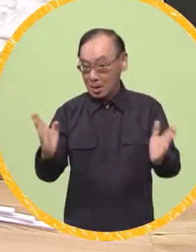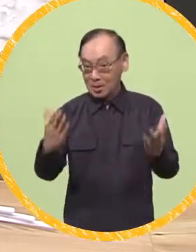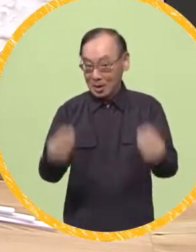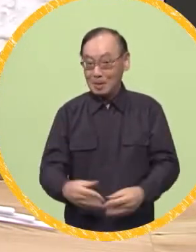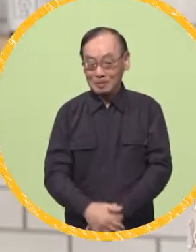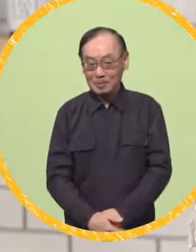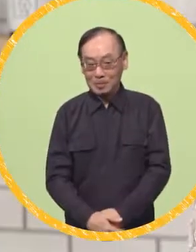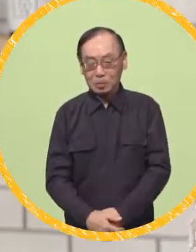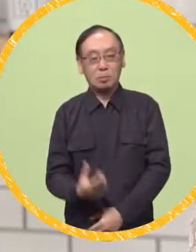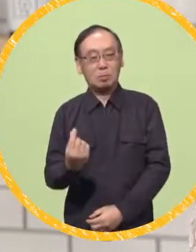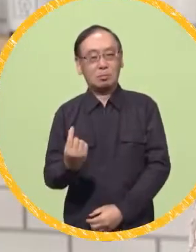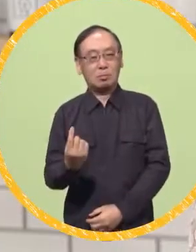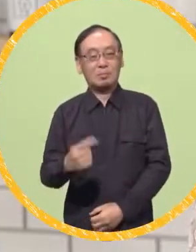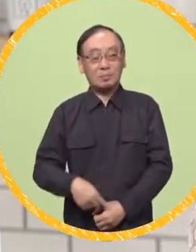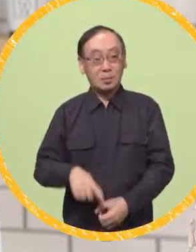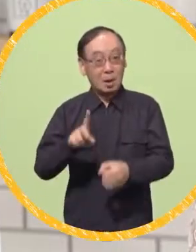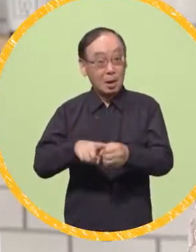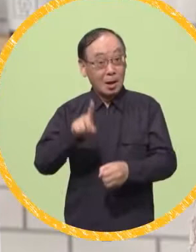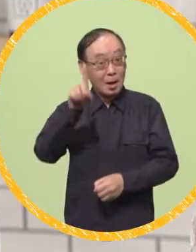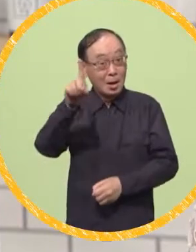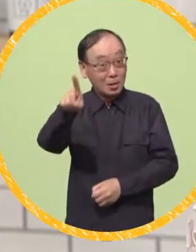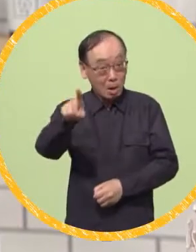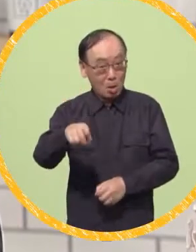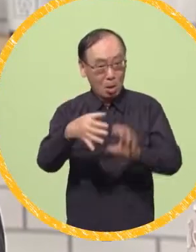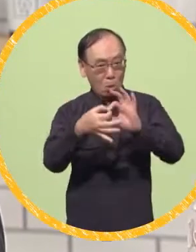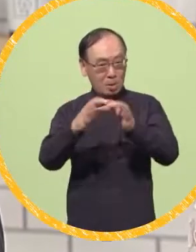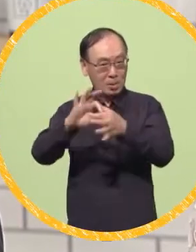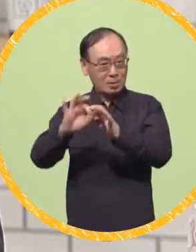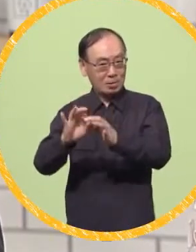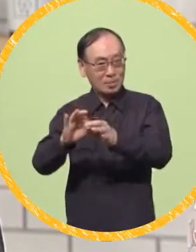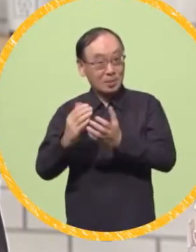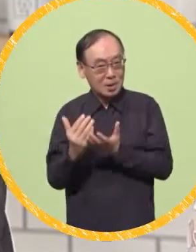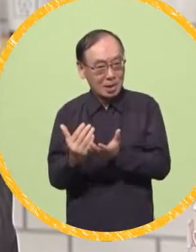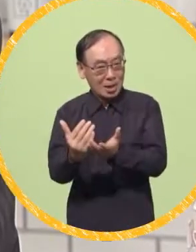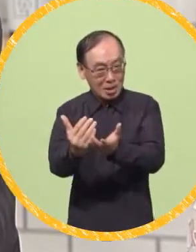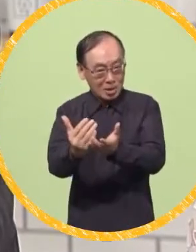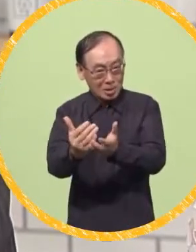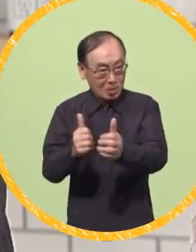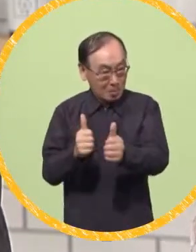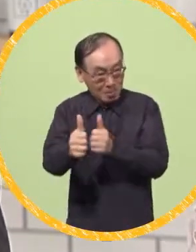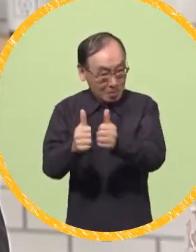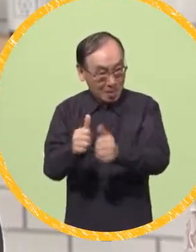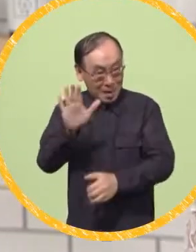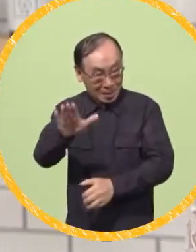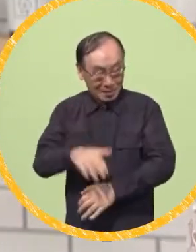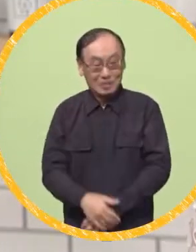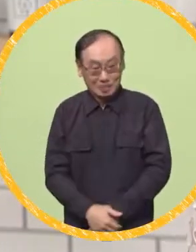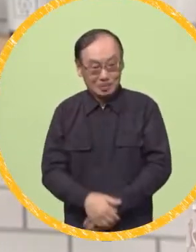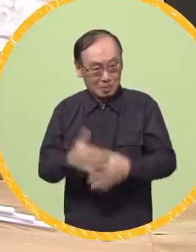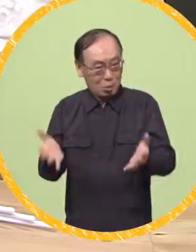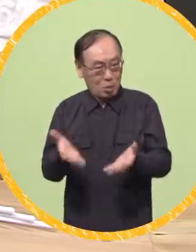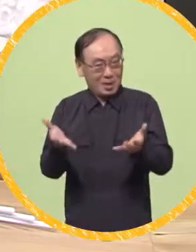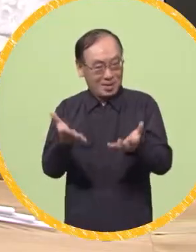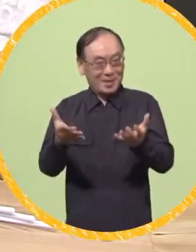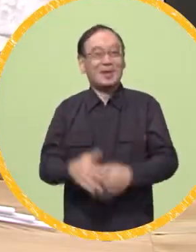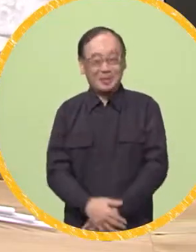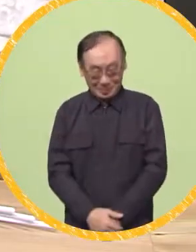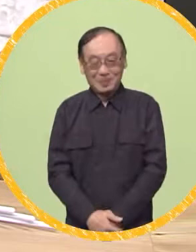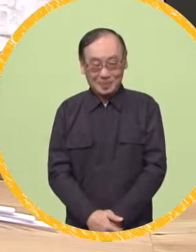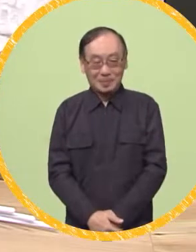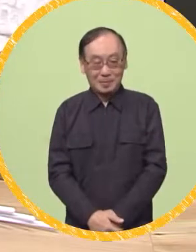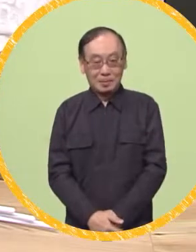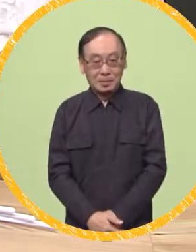ね来年は東京200でオリンピックのセーリング協力なりますからねぇ盛り上げていきたいですね